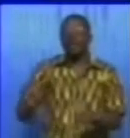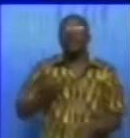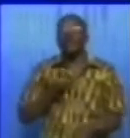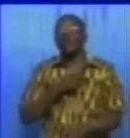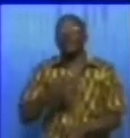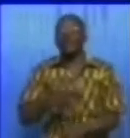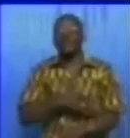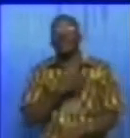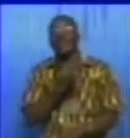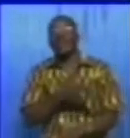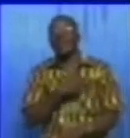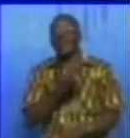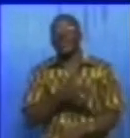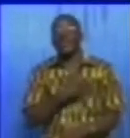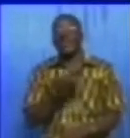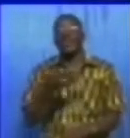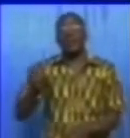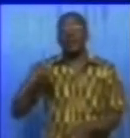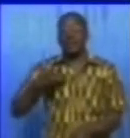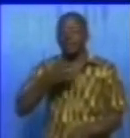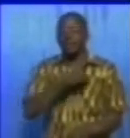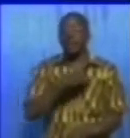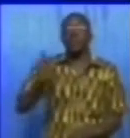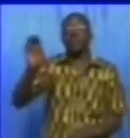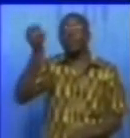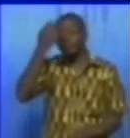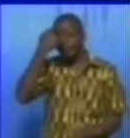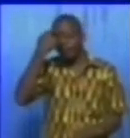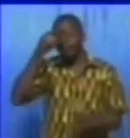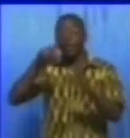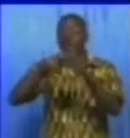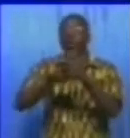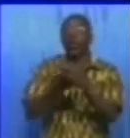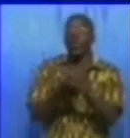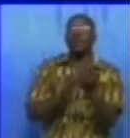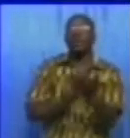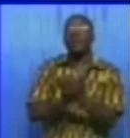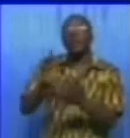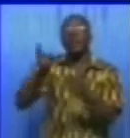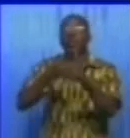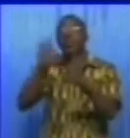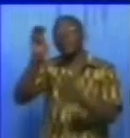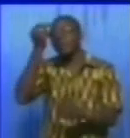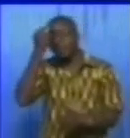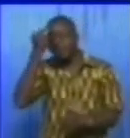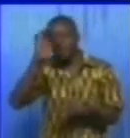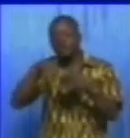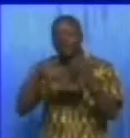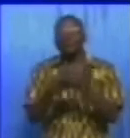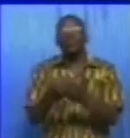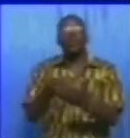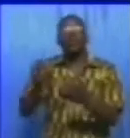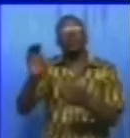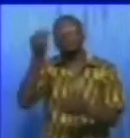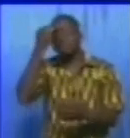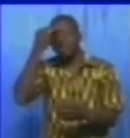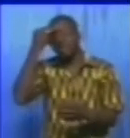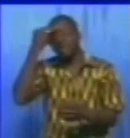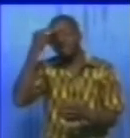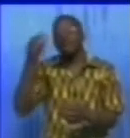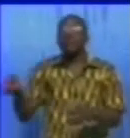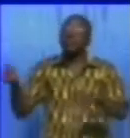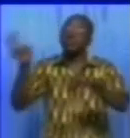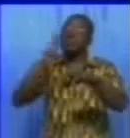que les membres du gouvernement, à commencer par le Premier ministre, tous les ministres concernés, chacun s'y est